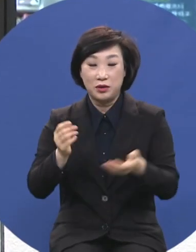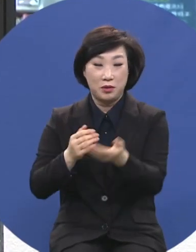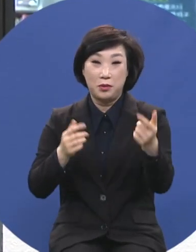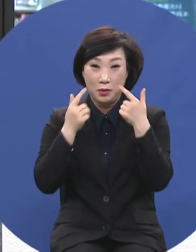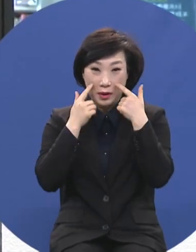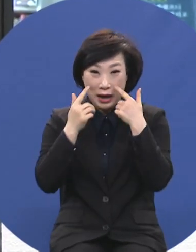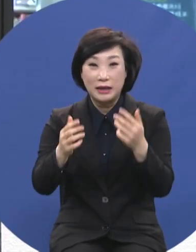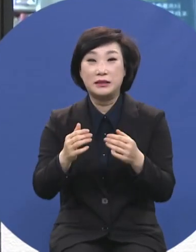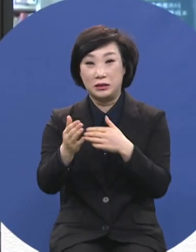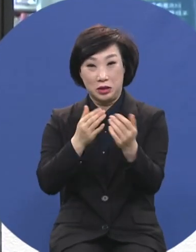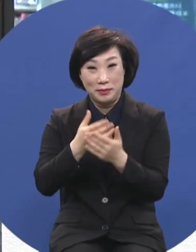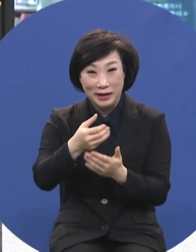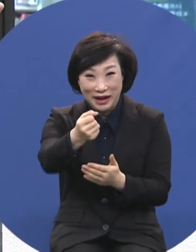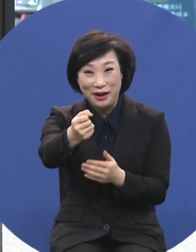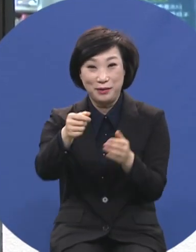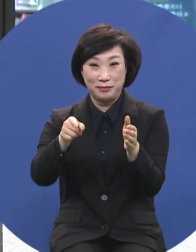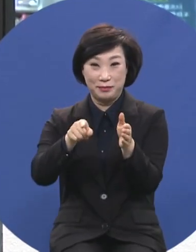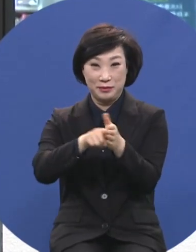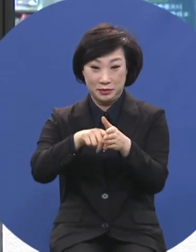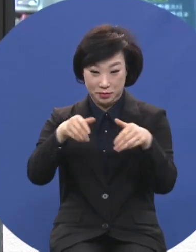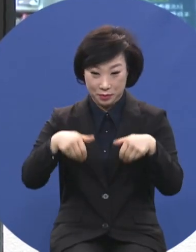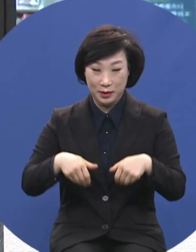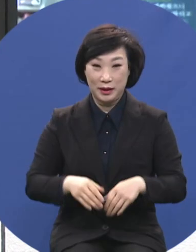확실히 만날 줄로 믿고